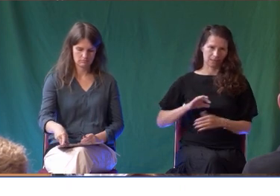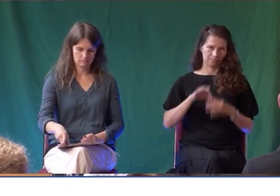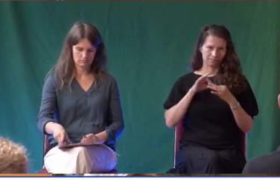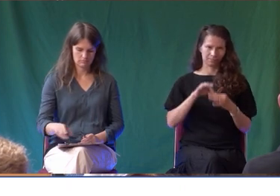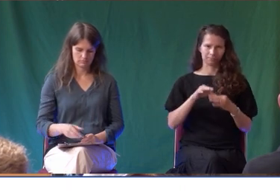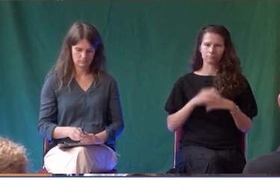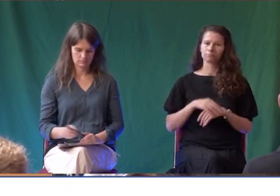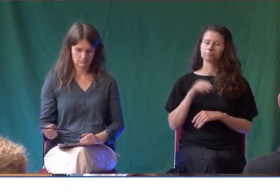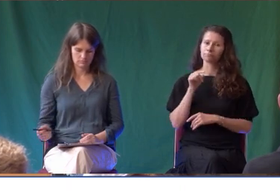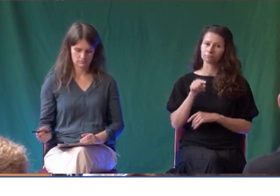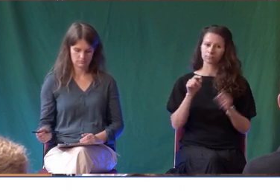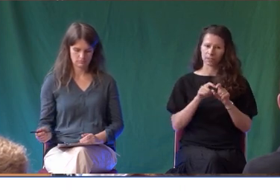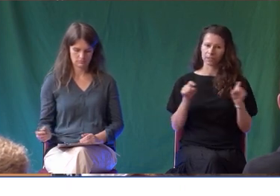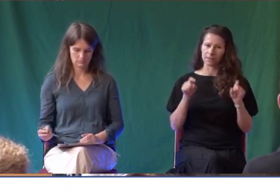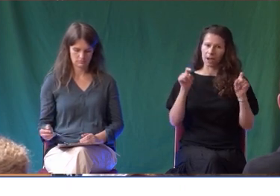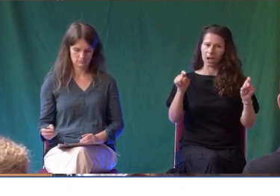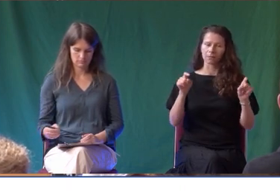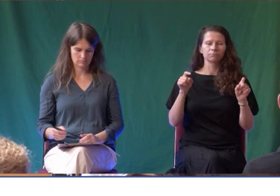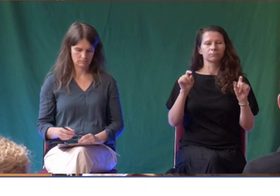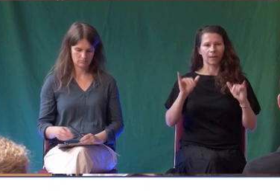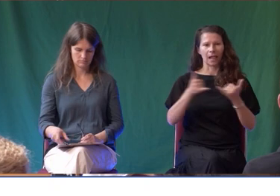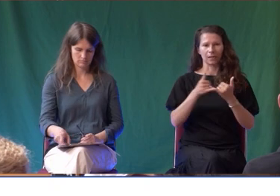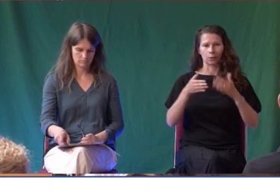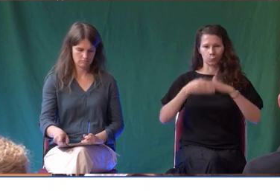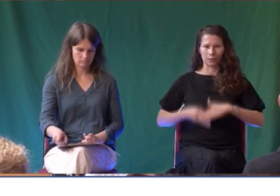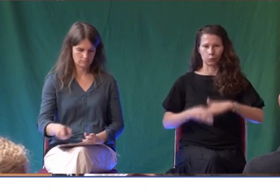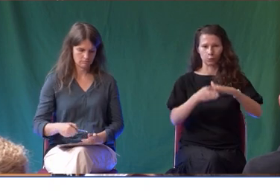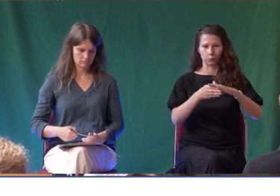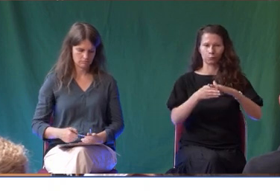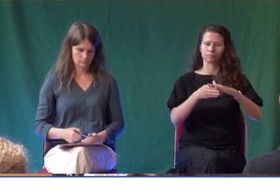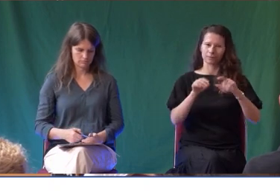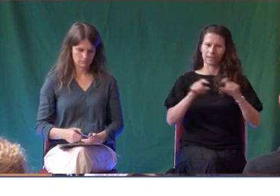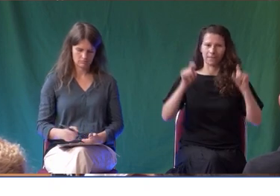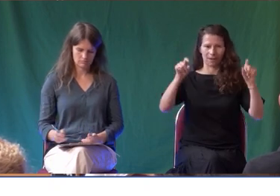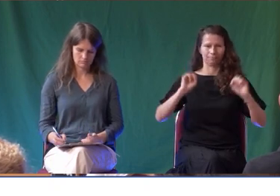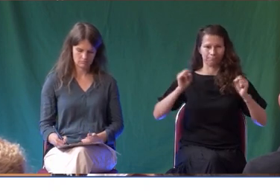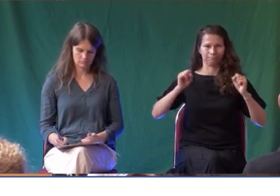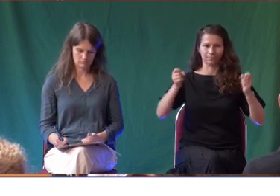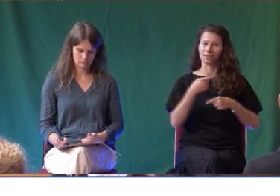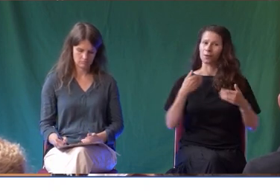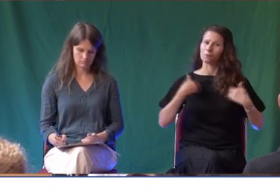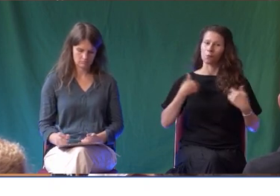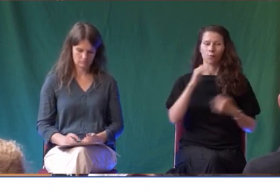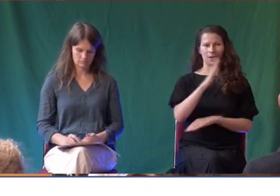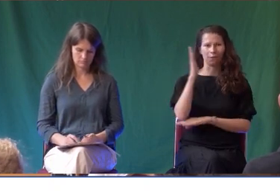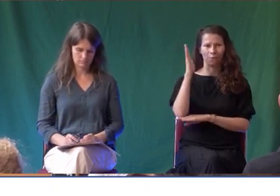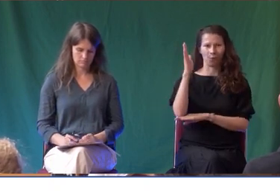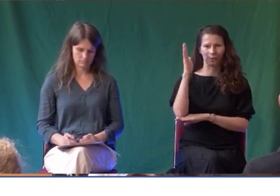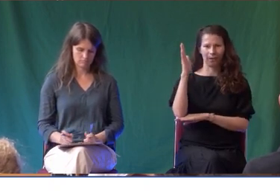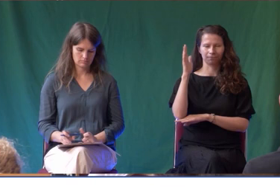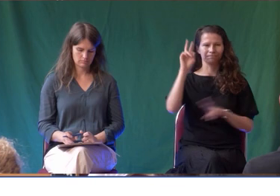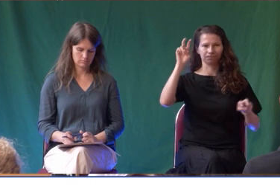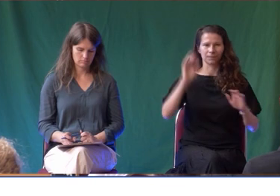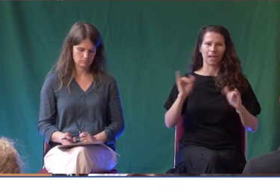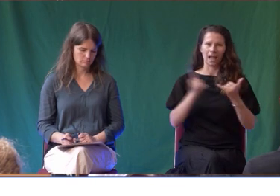bringt sie das Thema unterstützte Elternschaft ein wir freuen uns auf den Vortrag Eltern